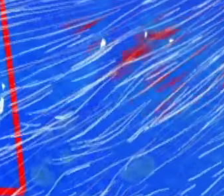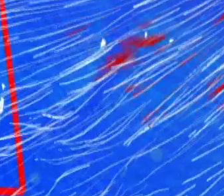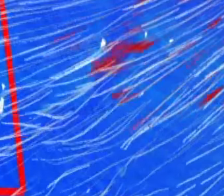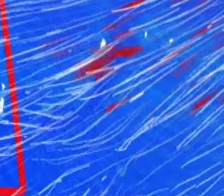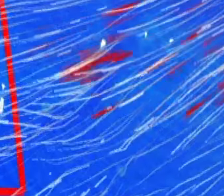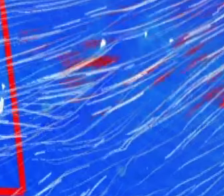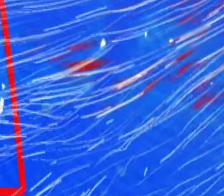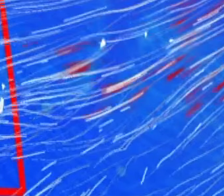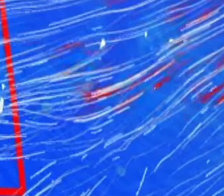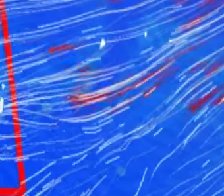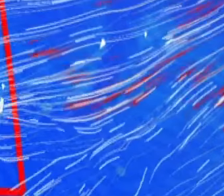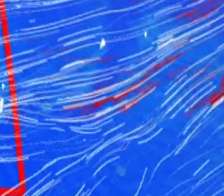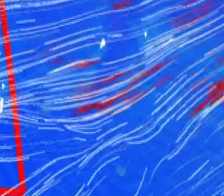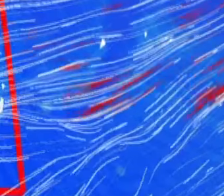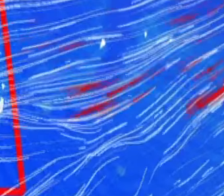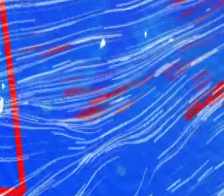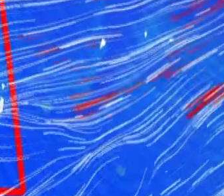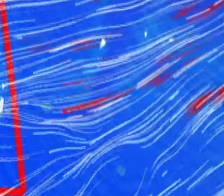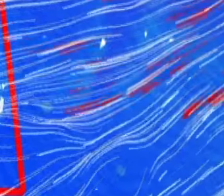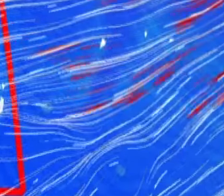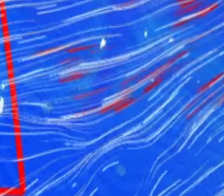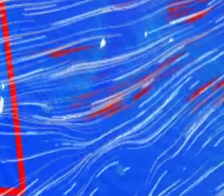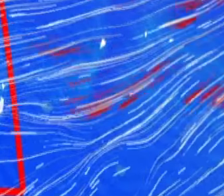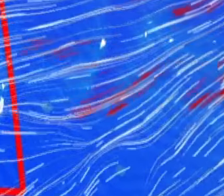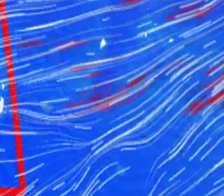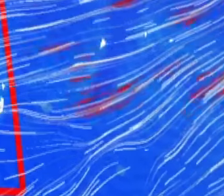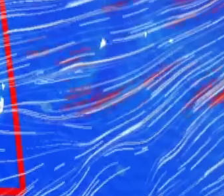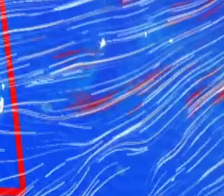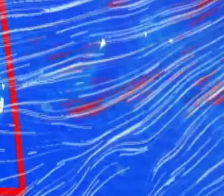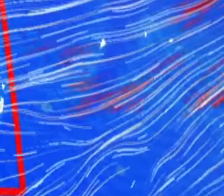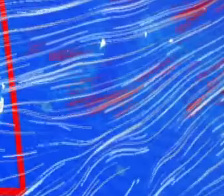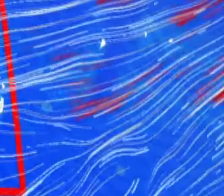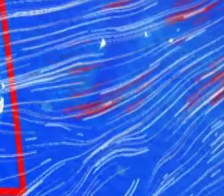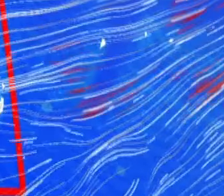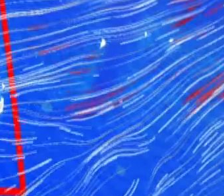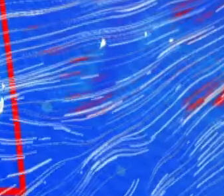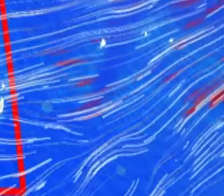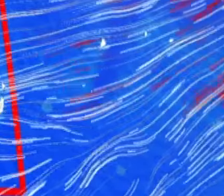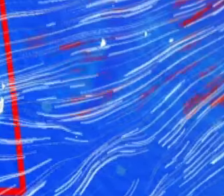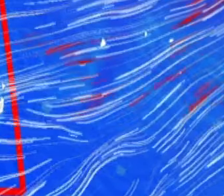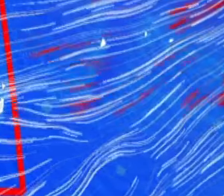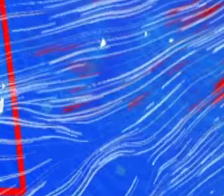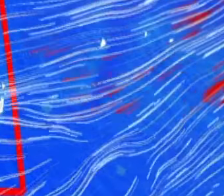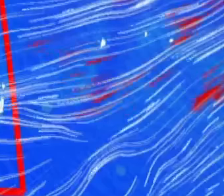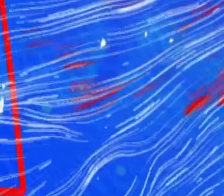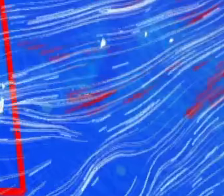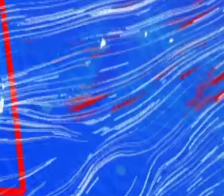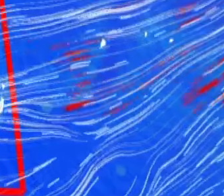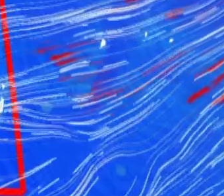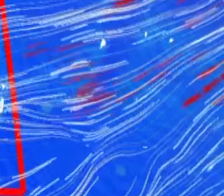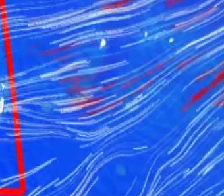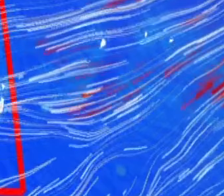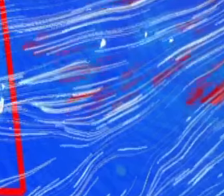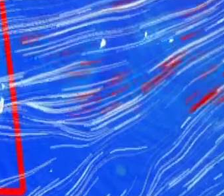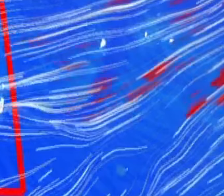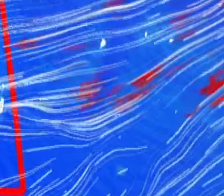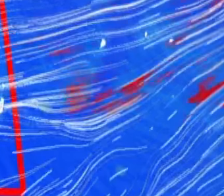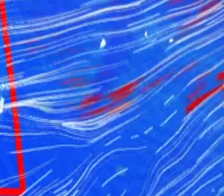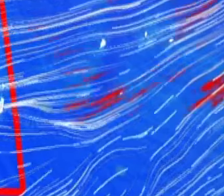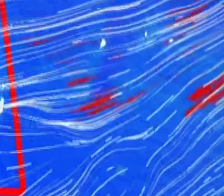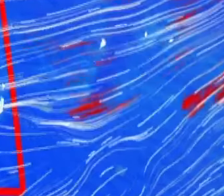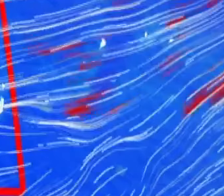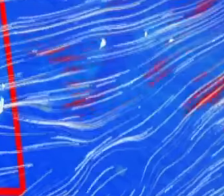may Luzon hanggang Huwebes. Sa weekend naman, muling inaasahang magpapalamig ang amihan sa may Luzon na posibleng tumagal hanggang sa araw